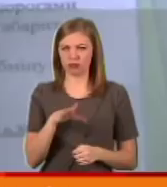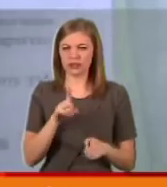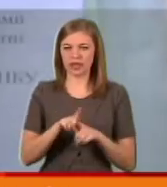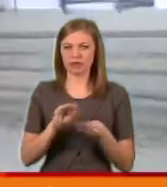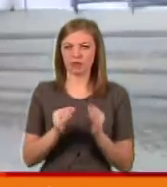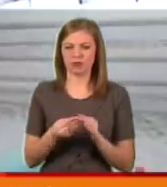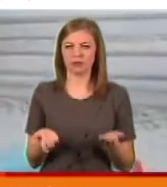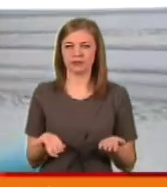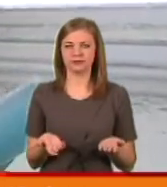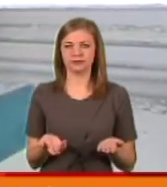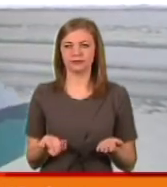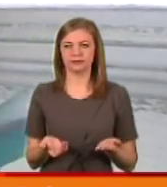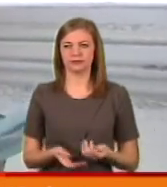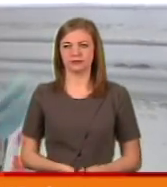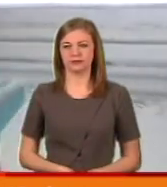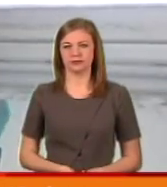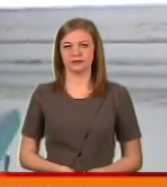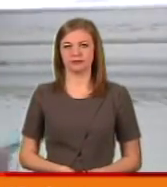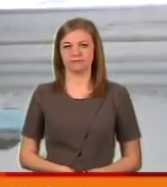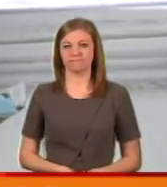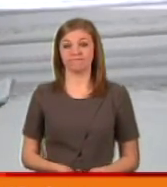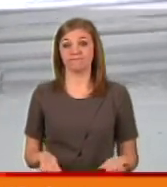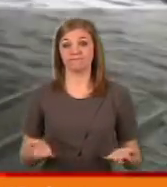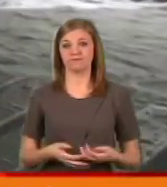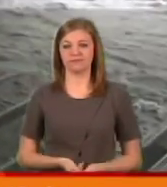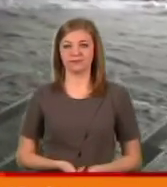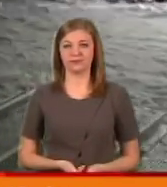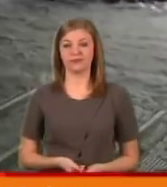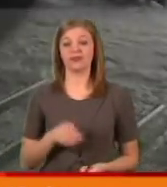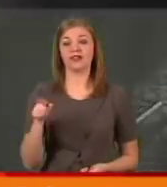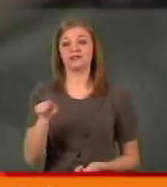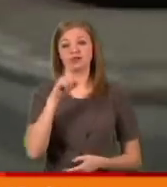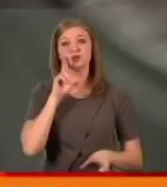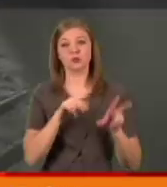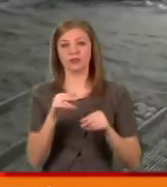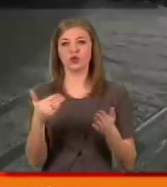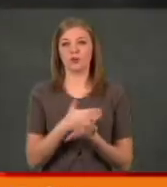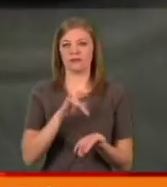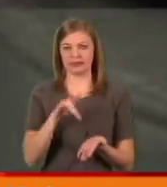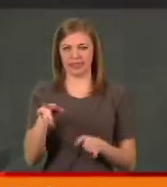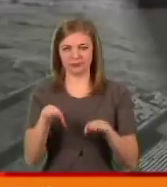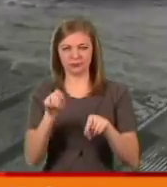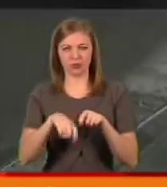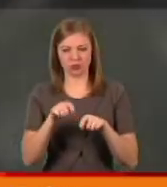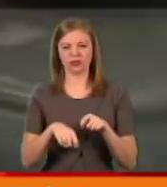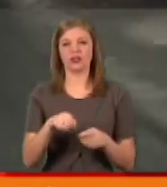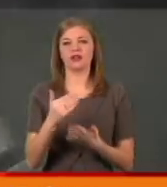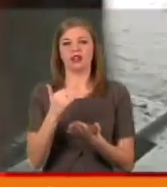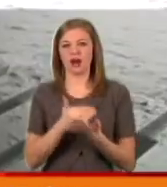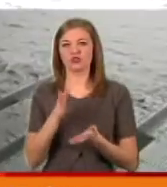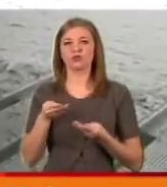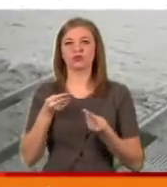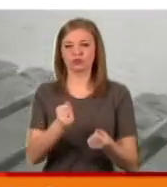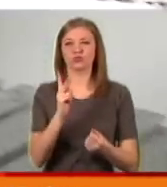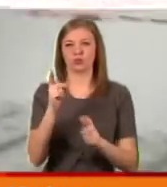проблеми, чи ні? Тобто знали. Порядники сподіваються, нові центри вагового контролю нарешті